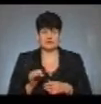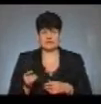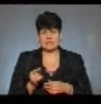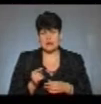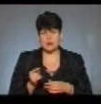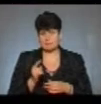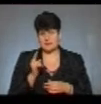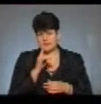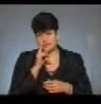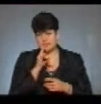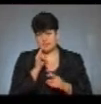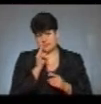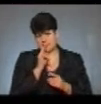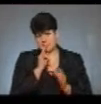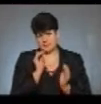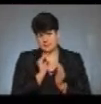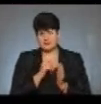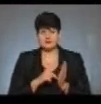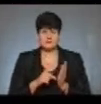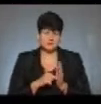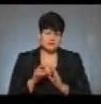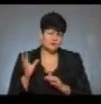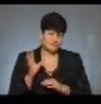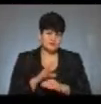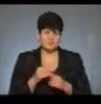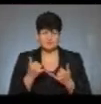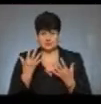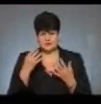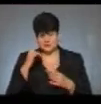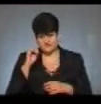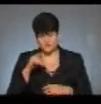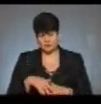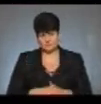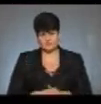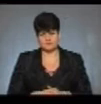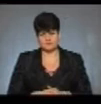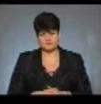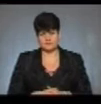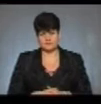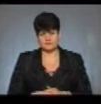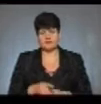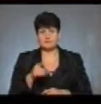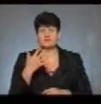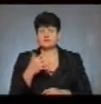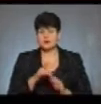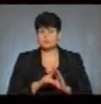Тернопіль – невелике місто, в принципі, все на сьогоднішній день вже відомо. Ну, ви також вже почали говорити про